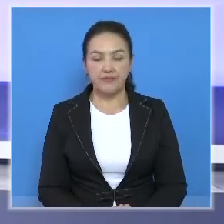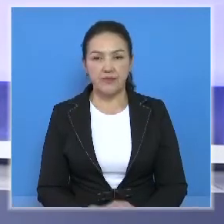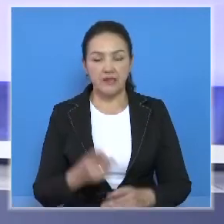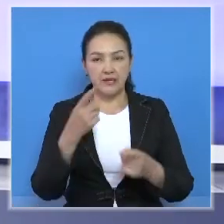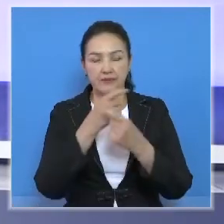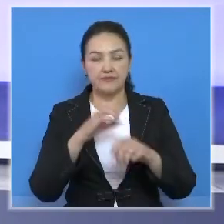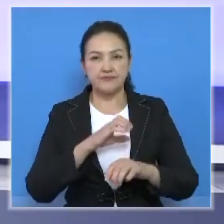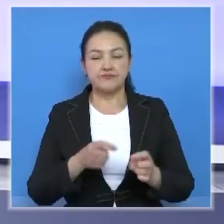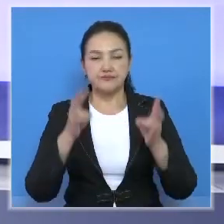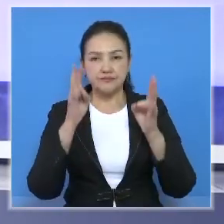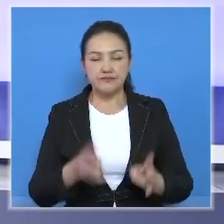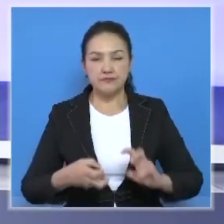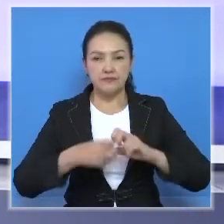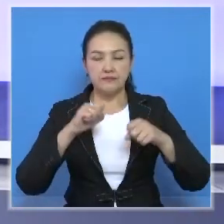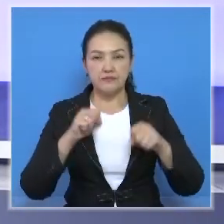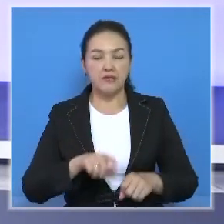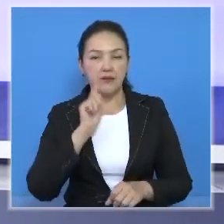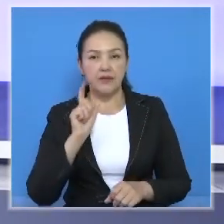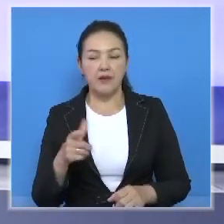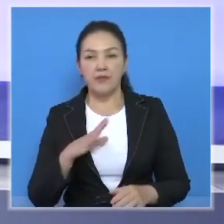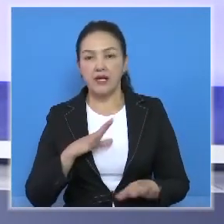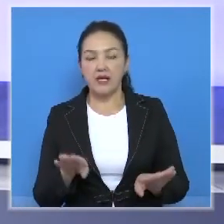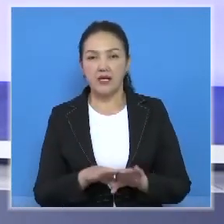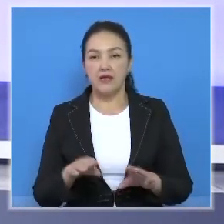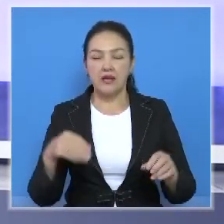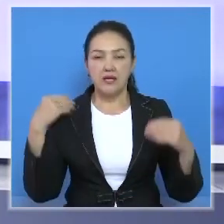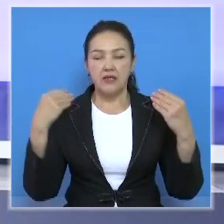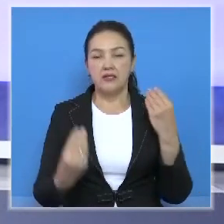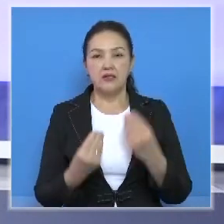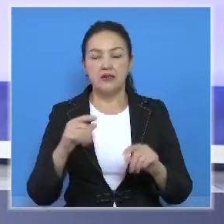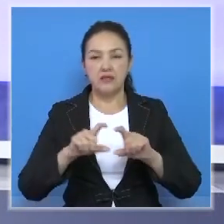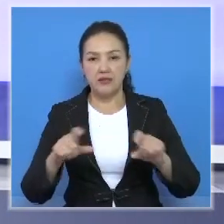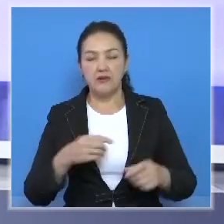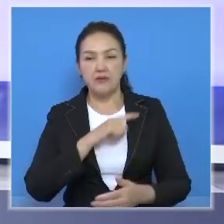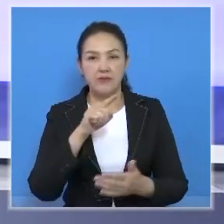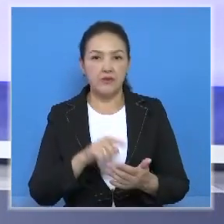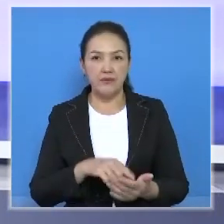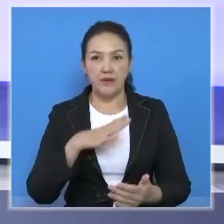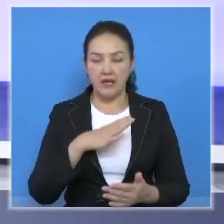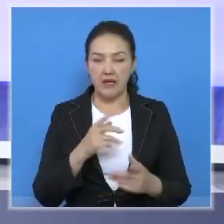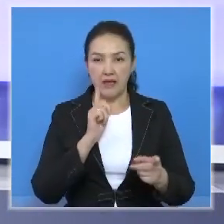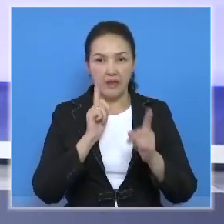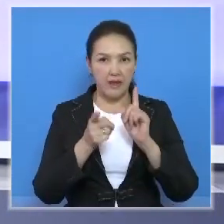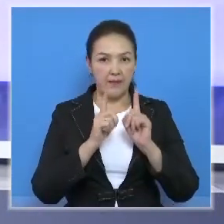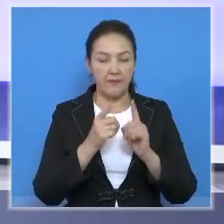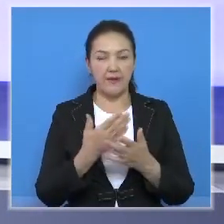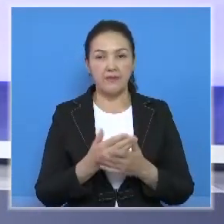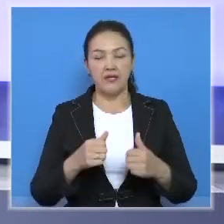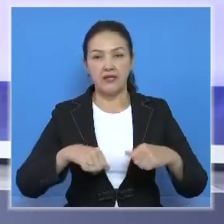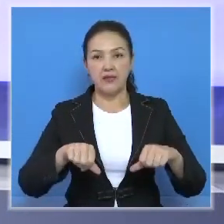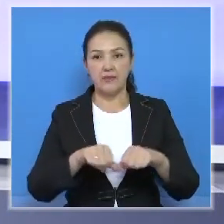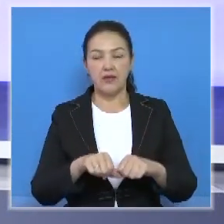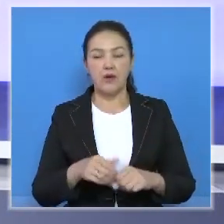Предупреждение преступности и правонарушений среди молодежи в развлекательных заведениях. Этому вопросу было посвящено совместное заседание Межведомственной